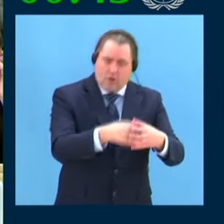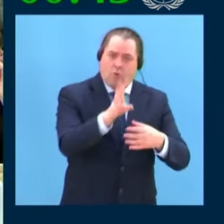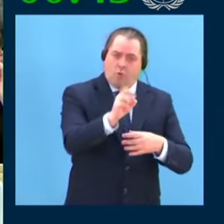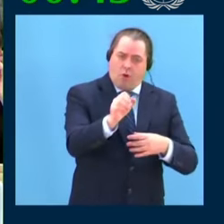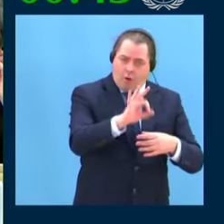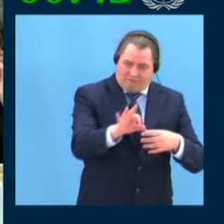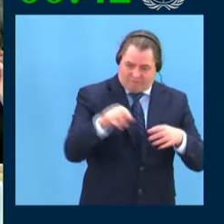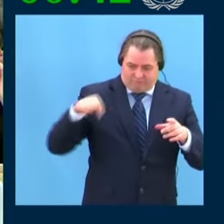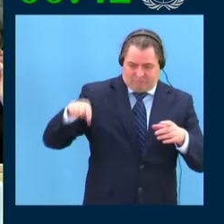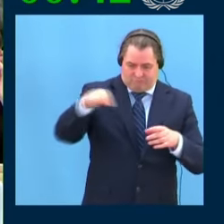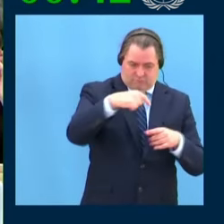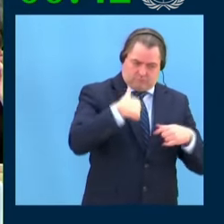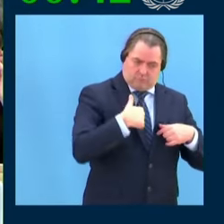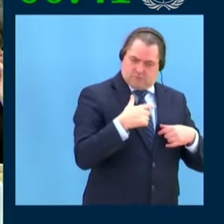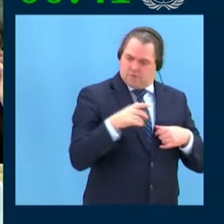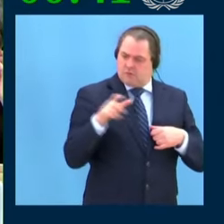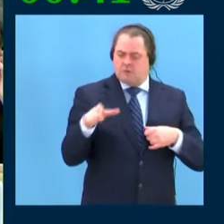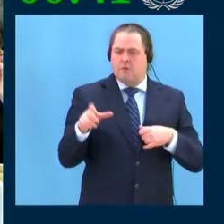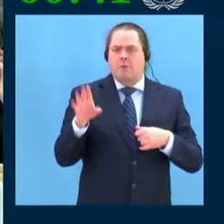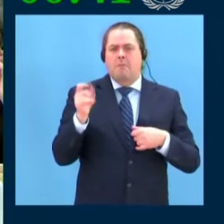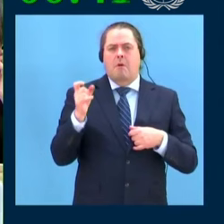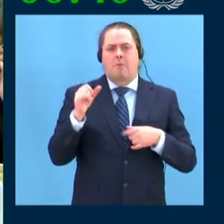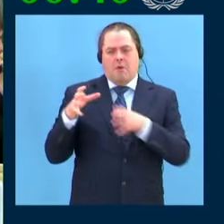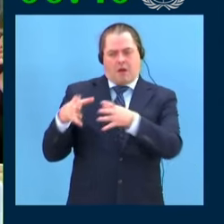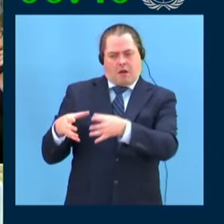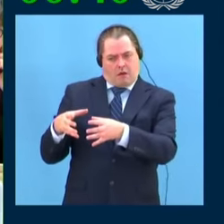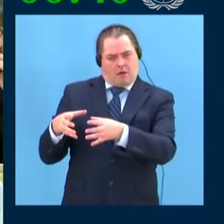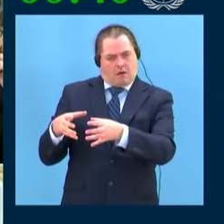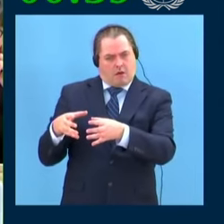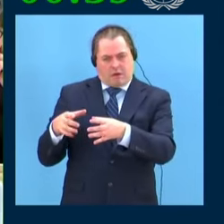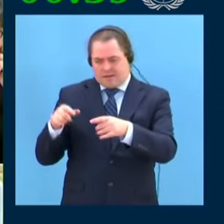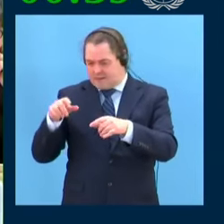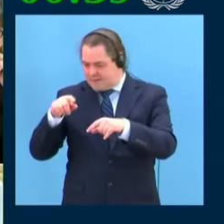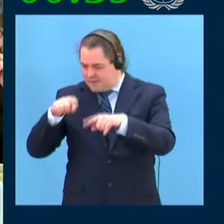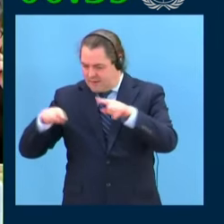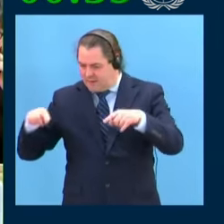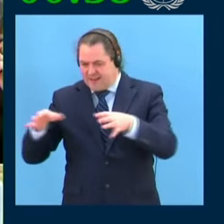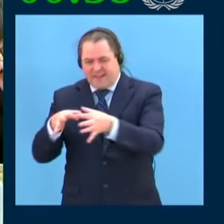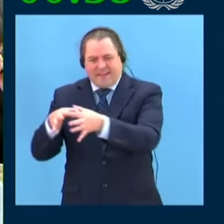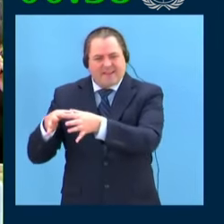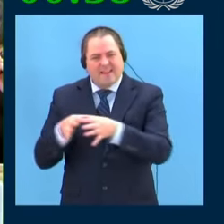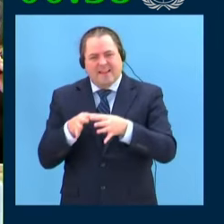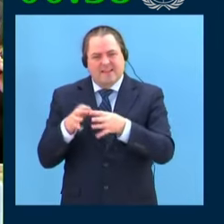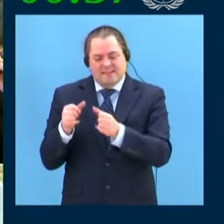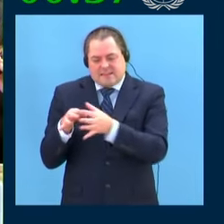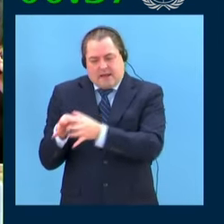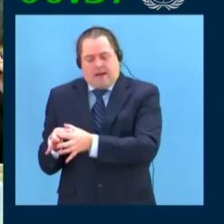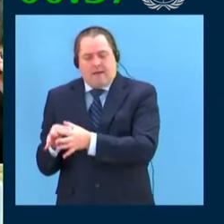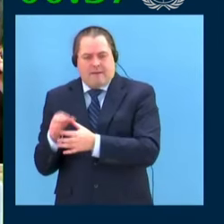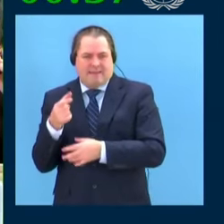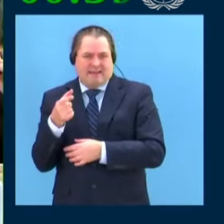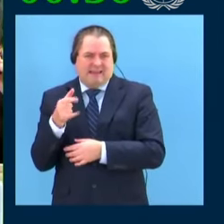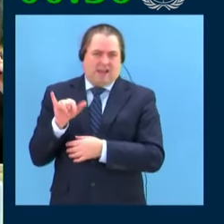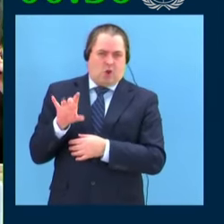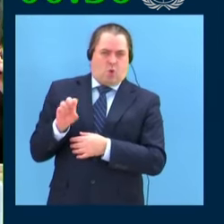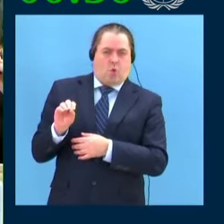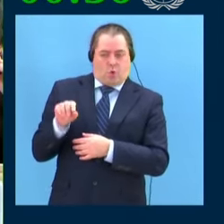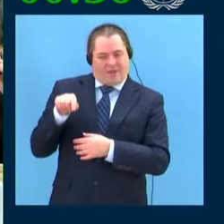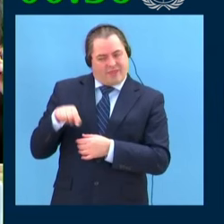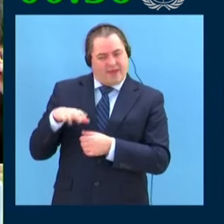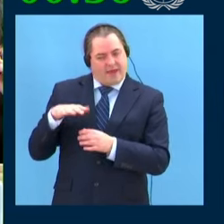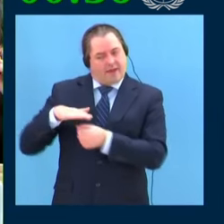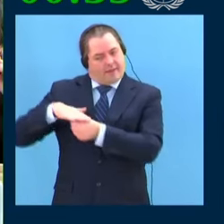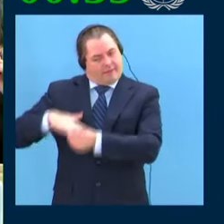sont les griots, dont la fonction réside dans les louanges et la musique au profit des castes supérieures,